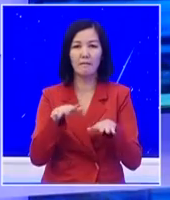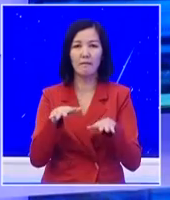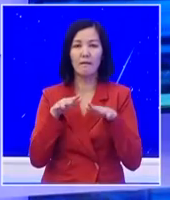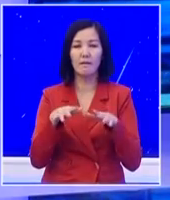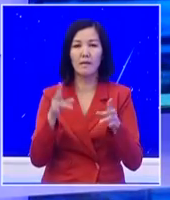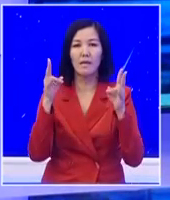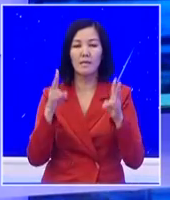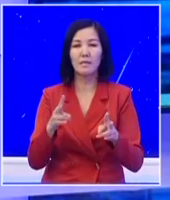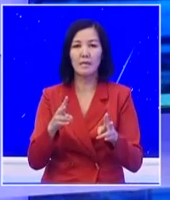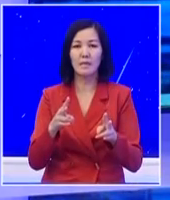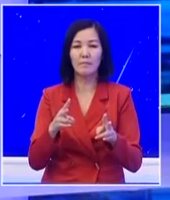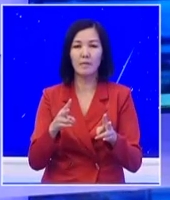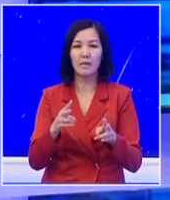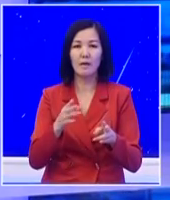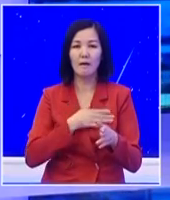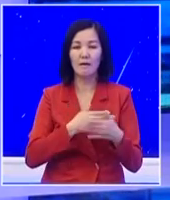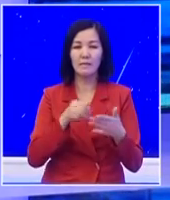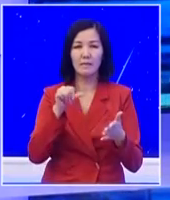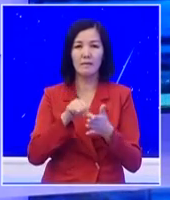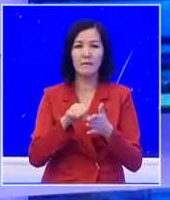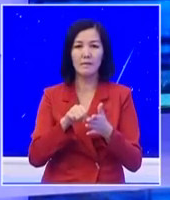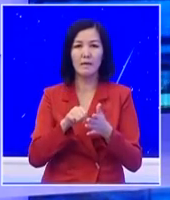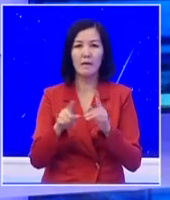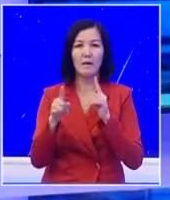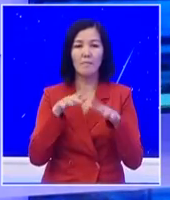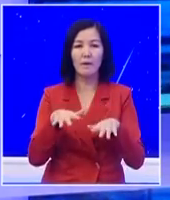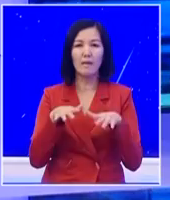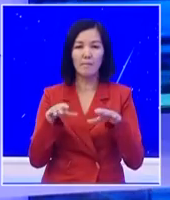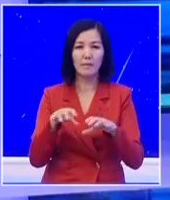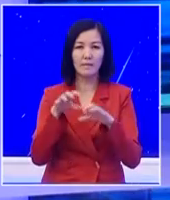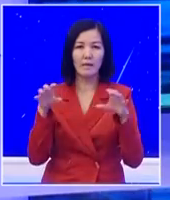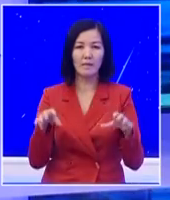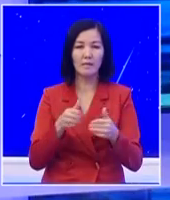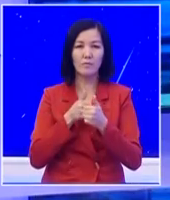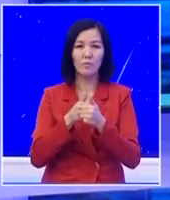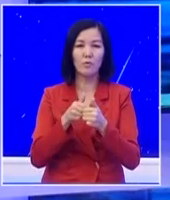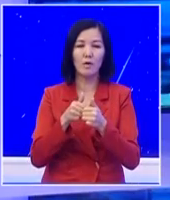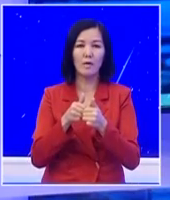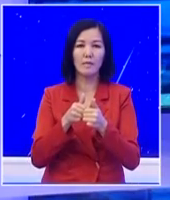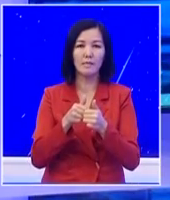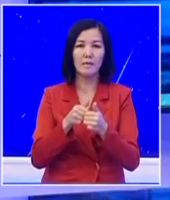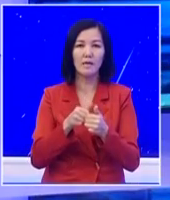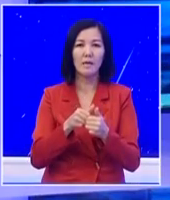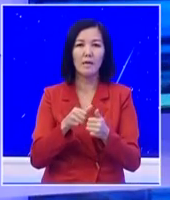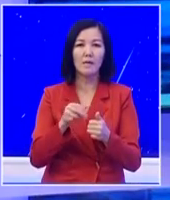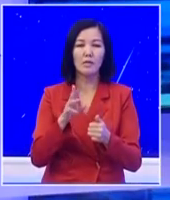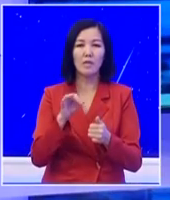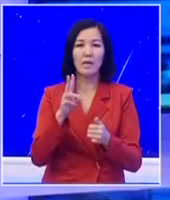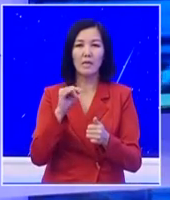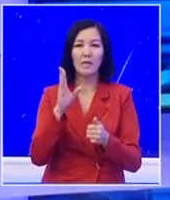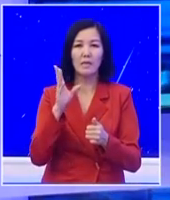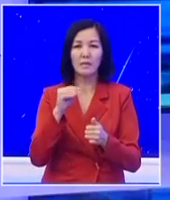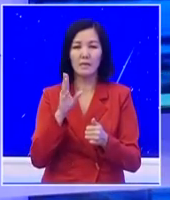еңсеруге атсалысты. Парламент сенаты төрағасының орынбасары Асхат Шәкіров мәслихат депутаттарының тұрғындарға қолдау көрсету